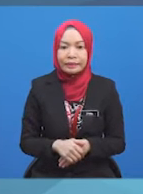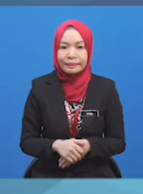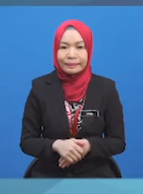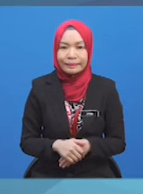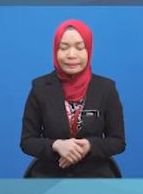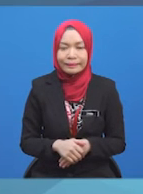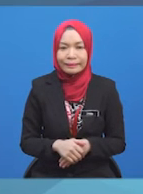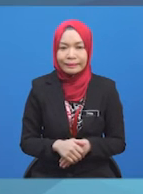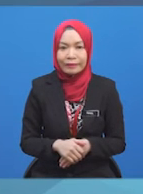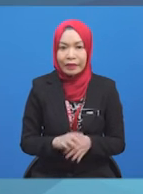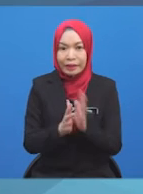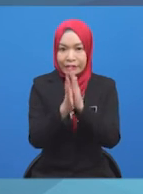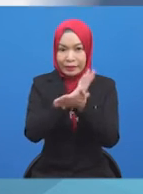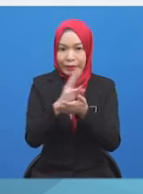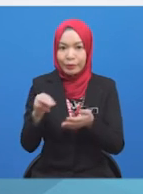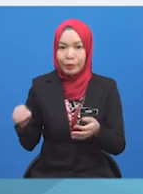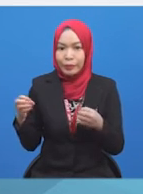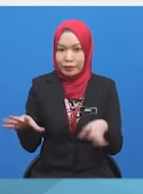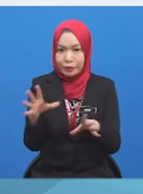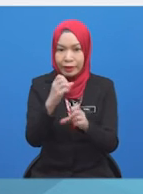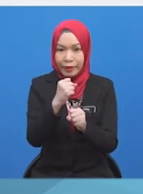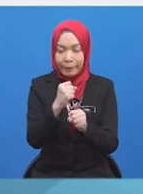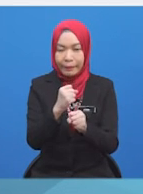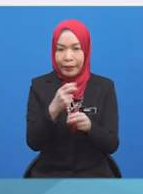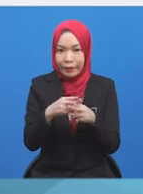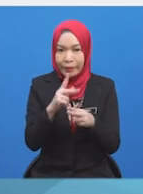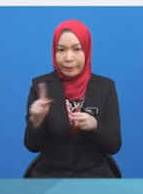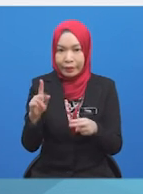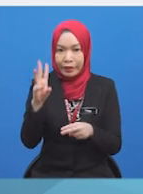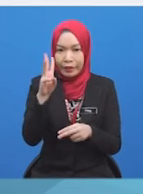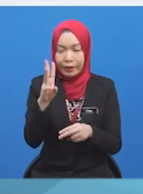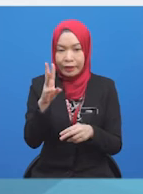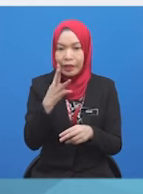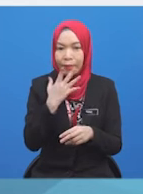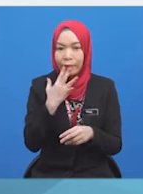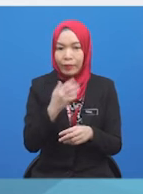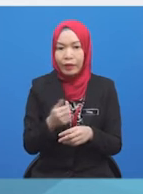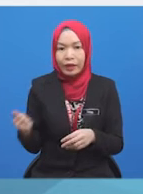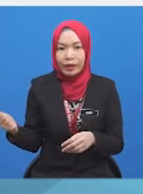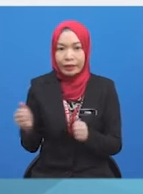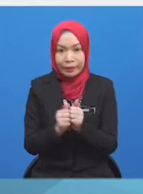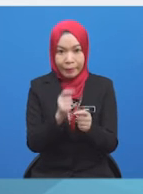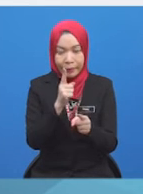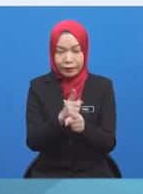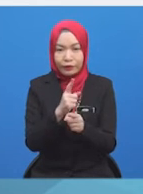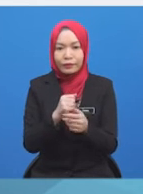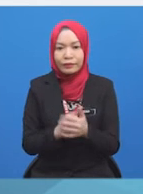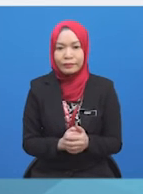Oleh itu, murid-murid telah dapat menamakan 6 color tool dengan betul,